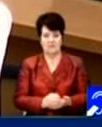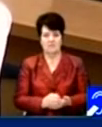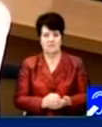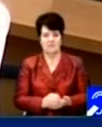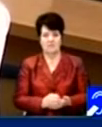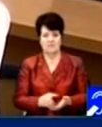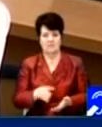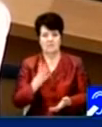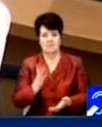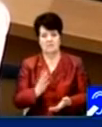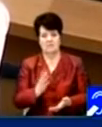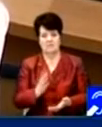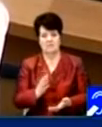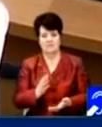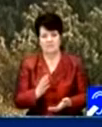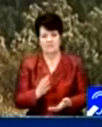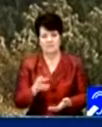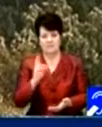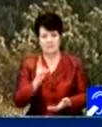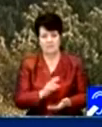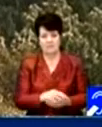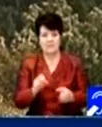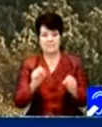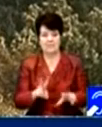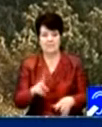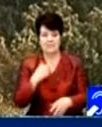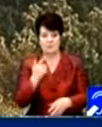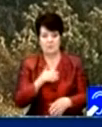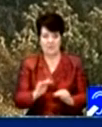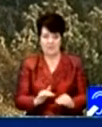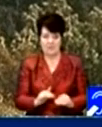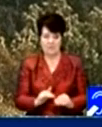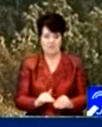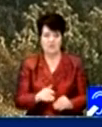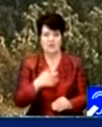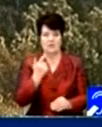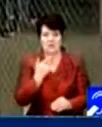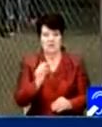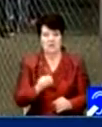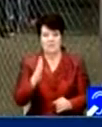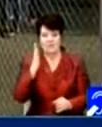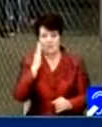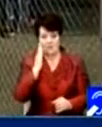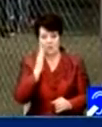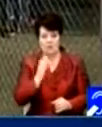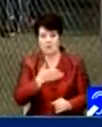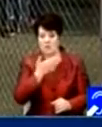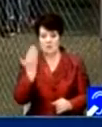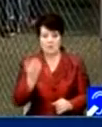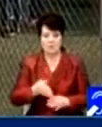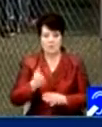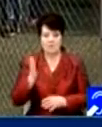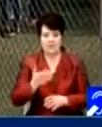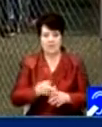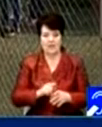să spălăm mâinile după toaletă. Specialiștii spun că cei mici pot rămâne cu sechele psihologice pentru că nu există pereți